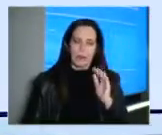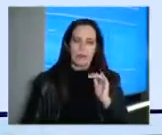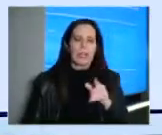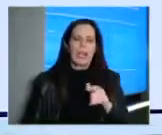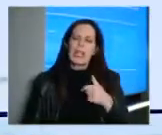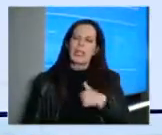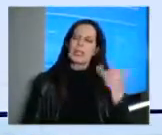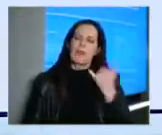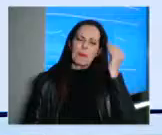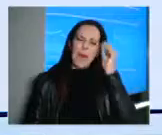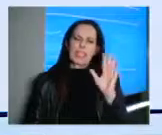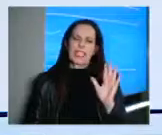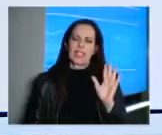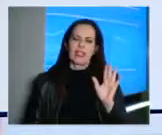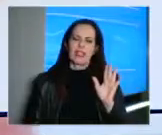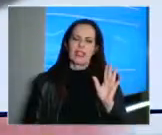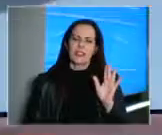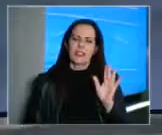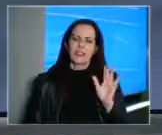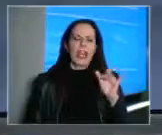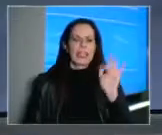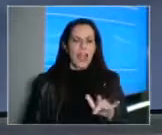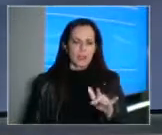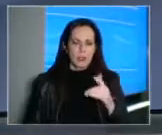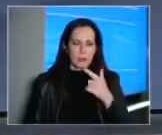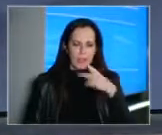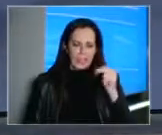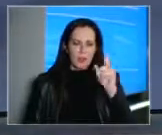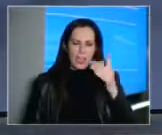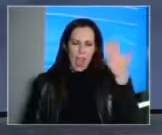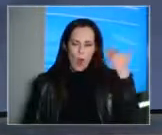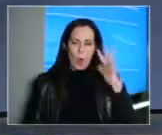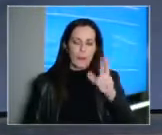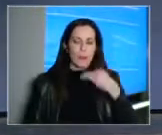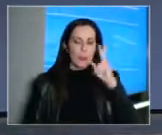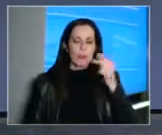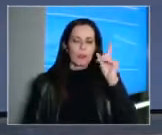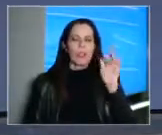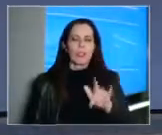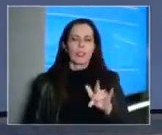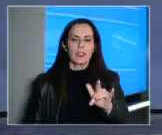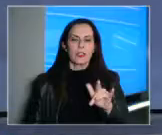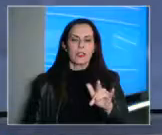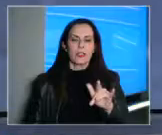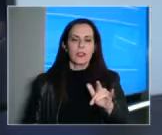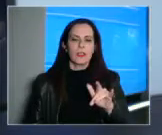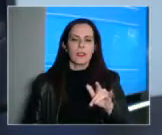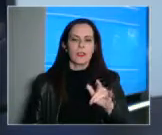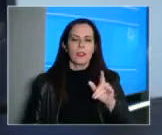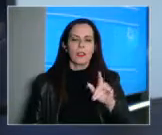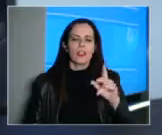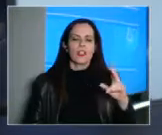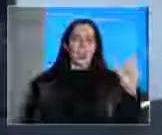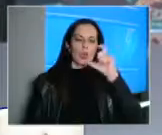תמיד מזכיר את ההתנגדות, אני מדבר 20 שנה אחורה אולי אפילו יותר, את ההתנגדות של שירק להצטרפות של טורקיה